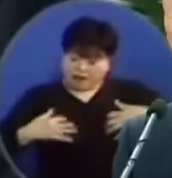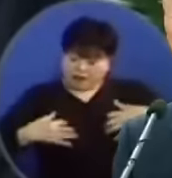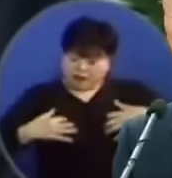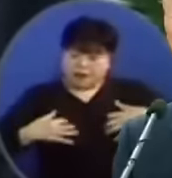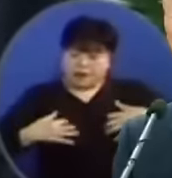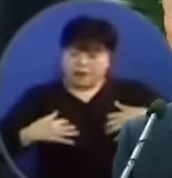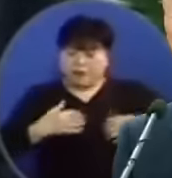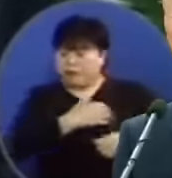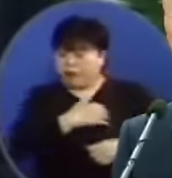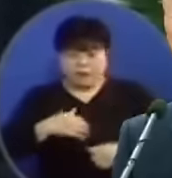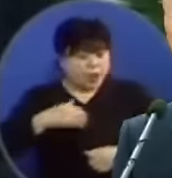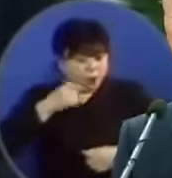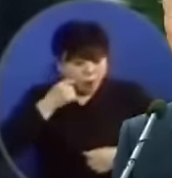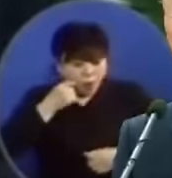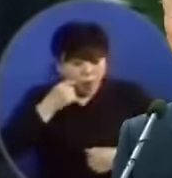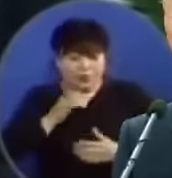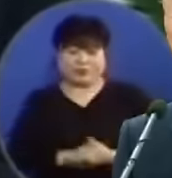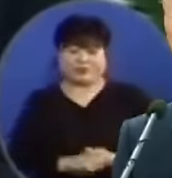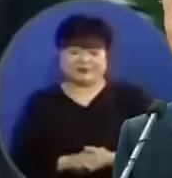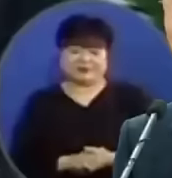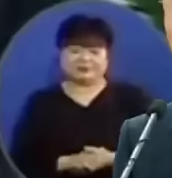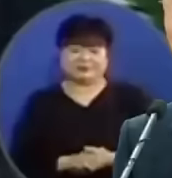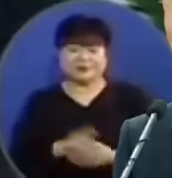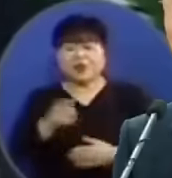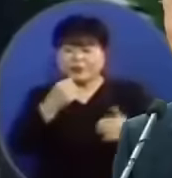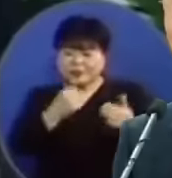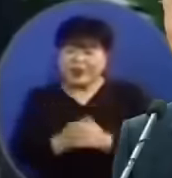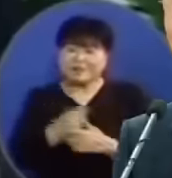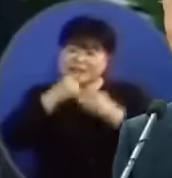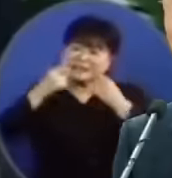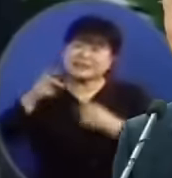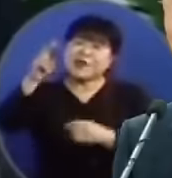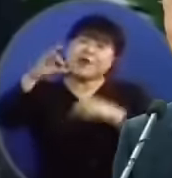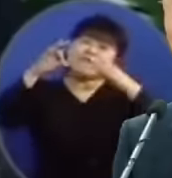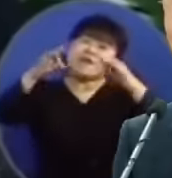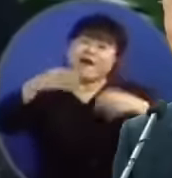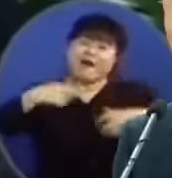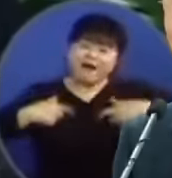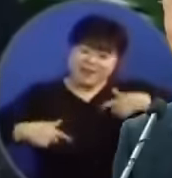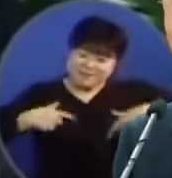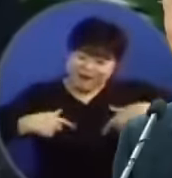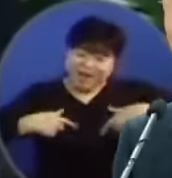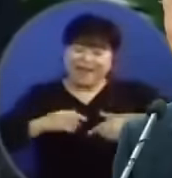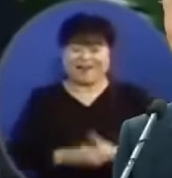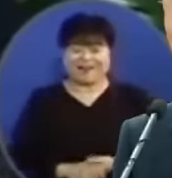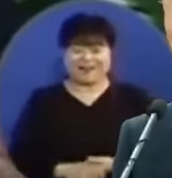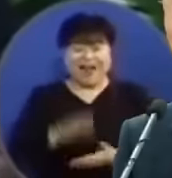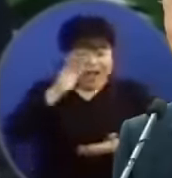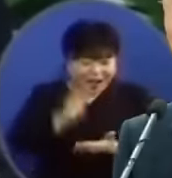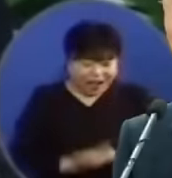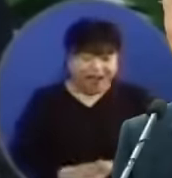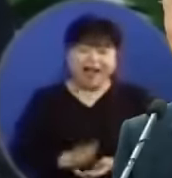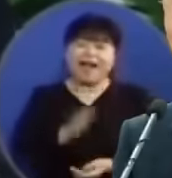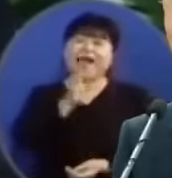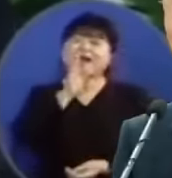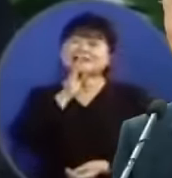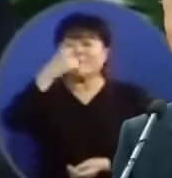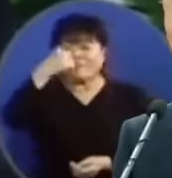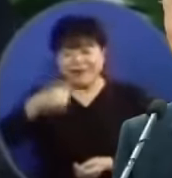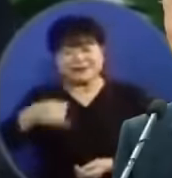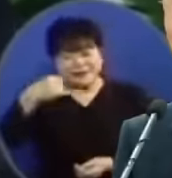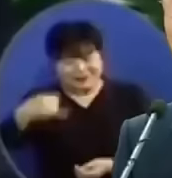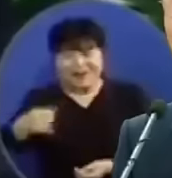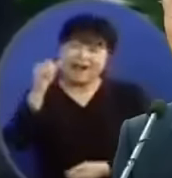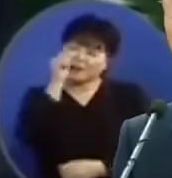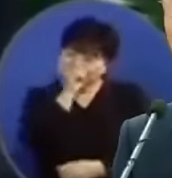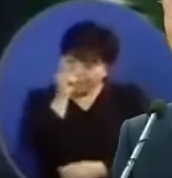기쁨을 감당하지 못하며 너로 말미암아 즐거이 부르며 기뻐하신다. 야, 참 내 아들 딸들